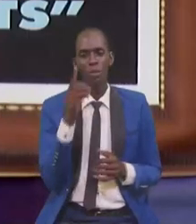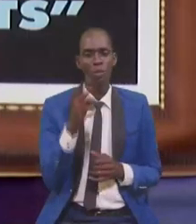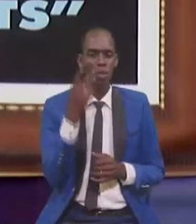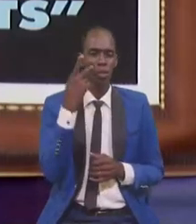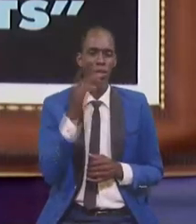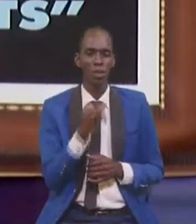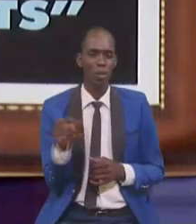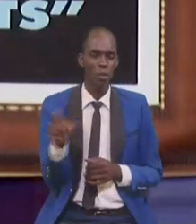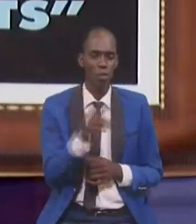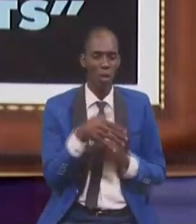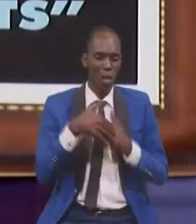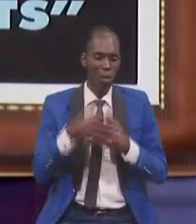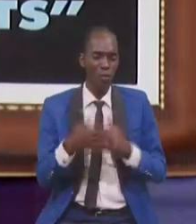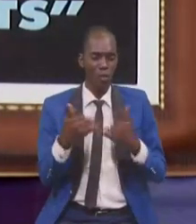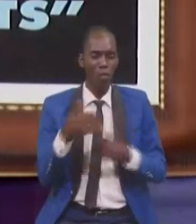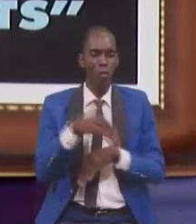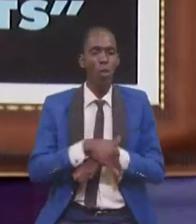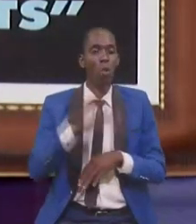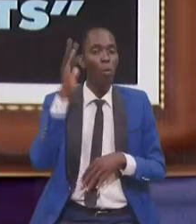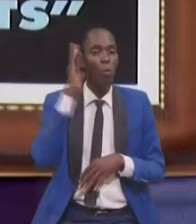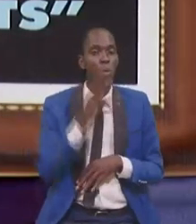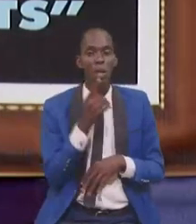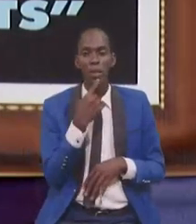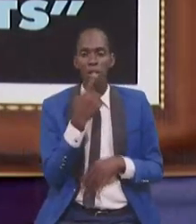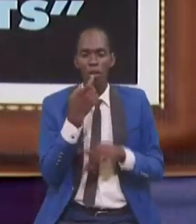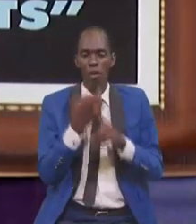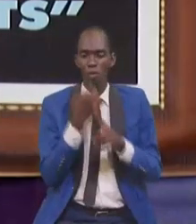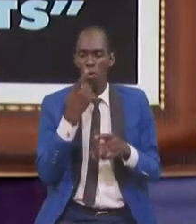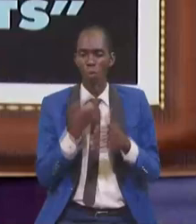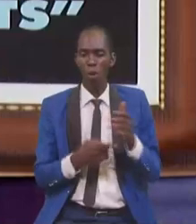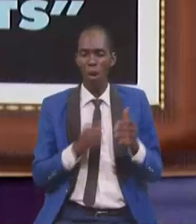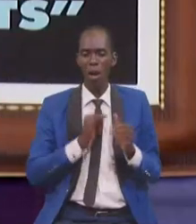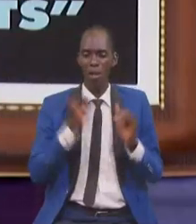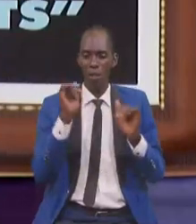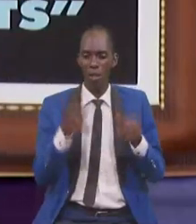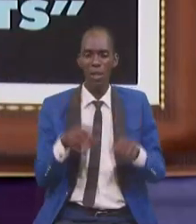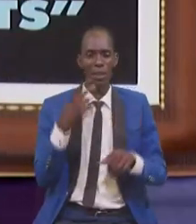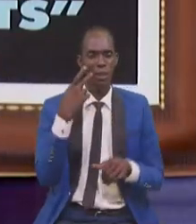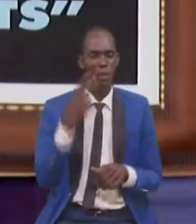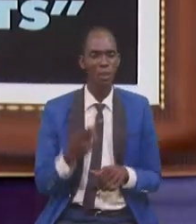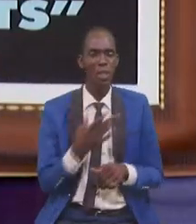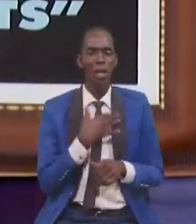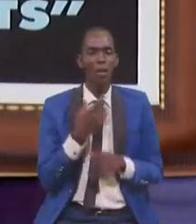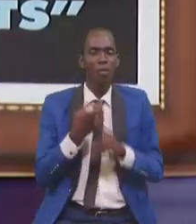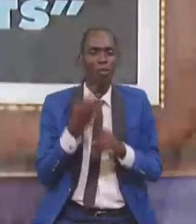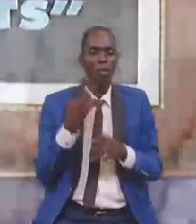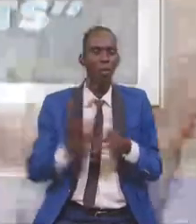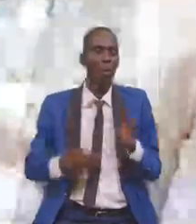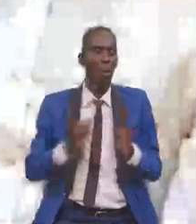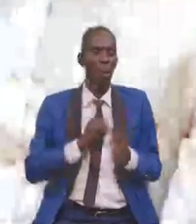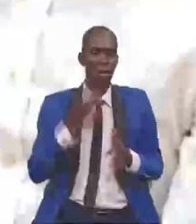vous voit après ce soir dira de ce que je peux voir, de ce que